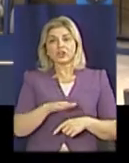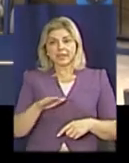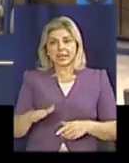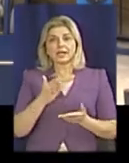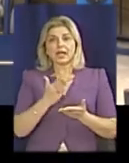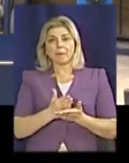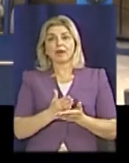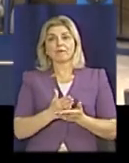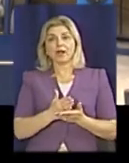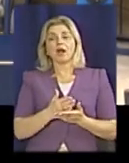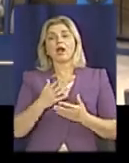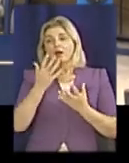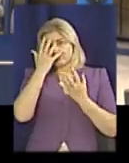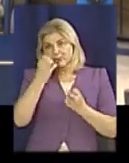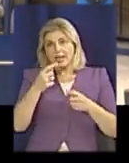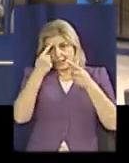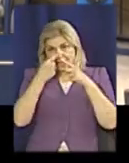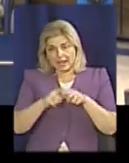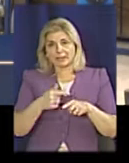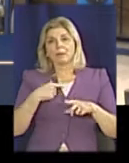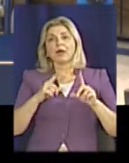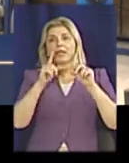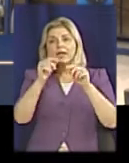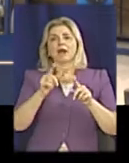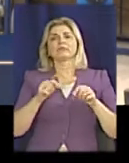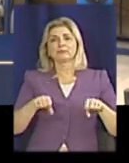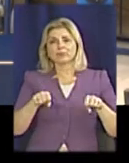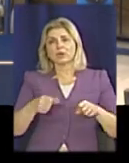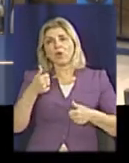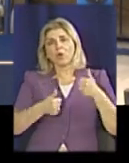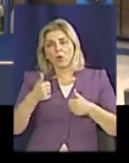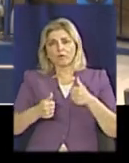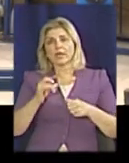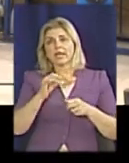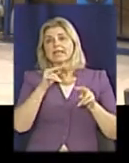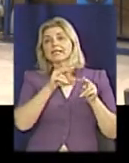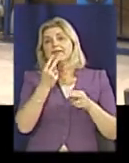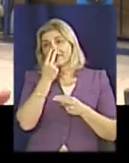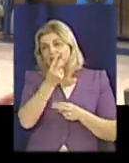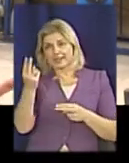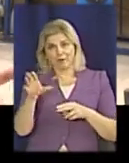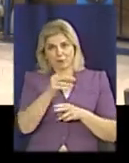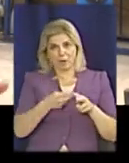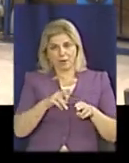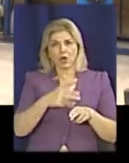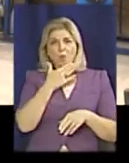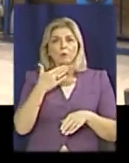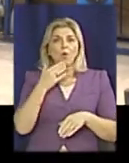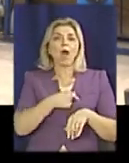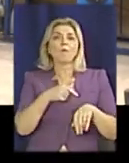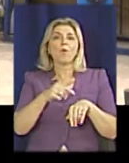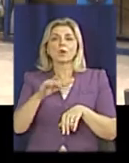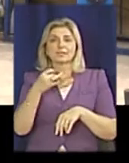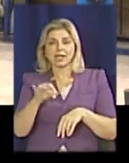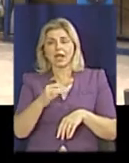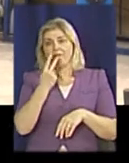діти мають хист до техніки. Ми їздимо на мотокроси, гонки, ми є свідками всього цього. Багато емоцій. Бачили там хлопця